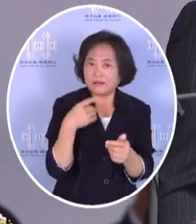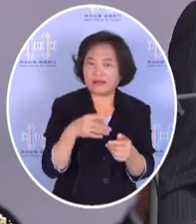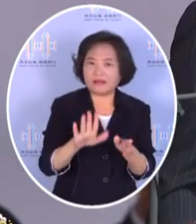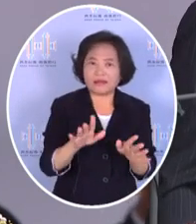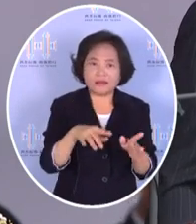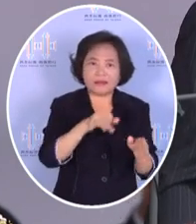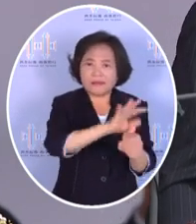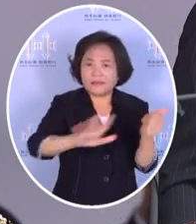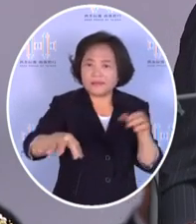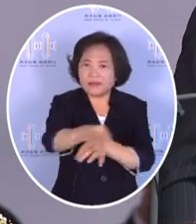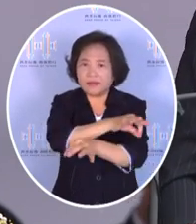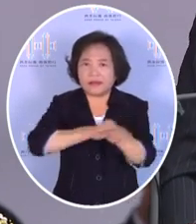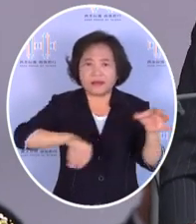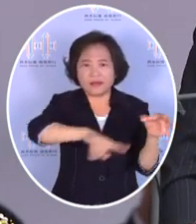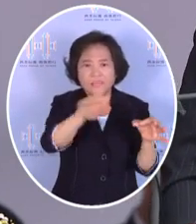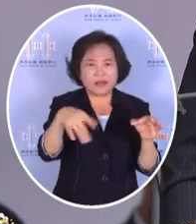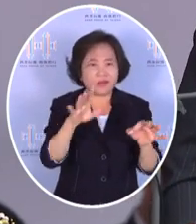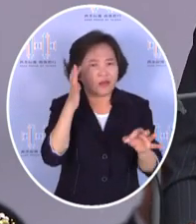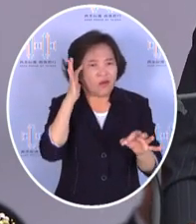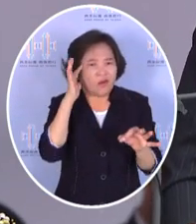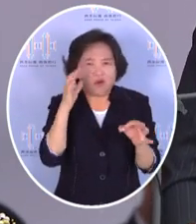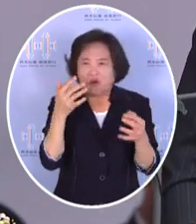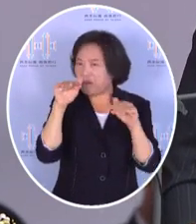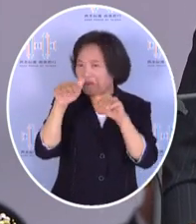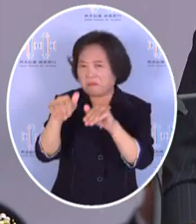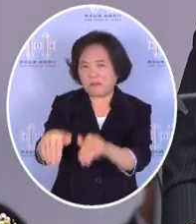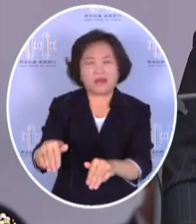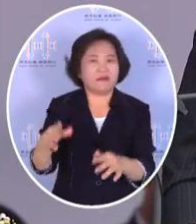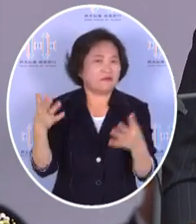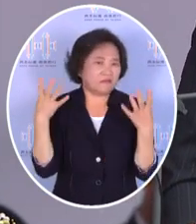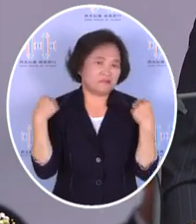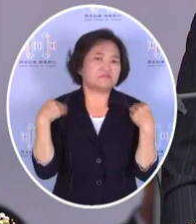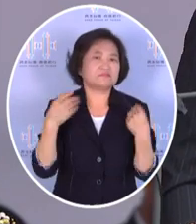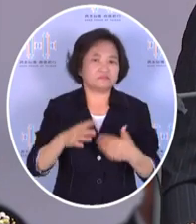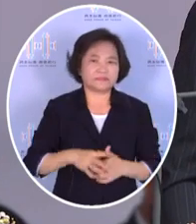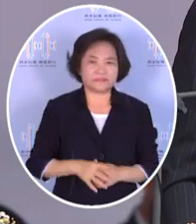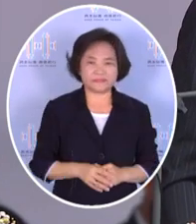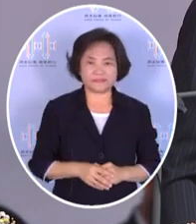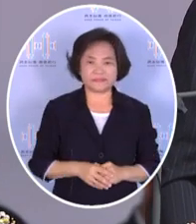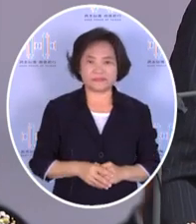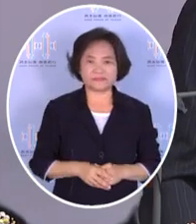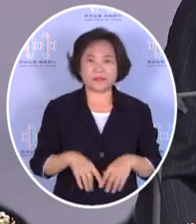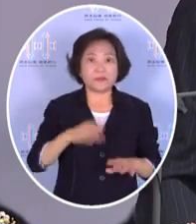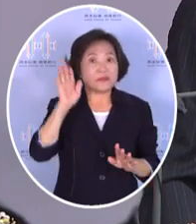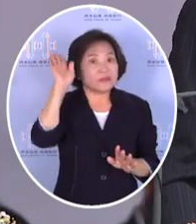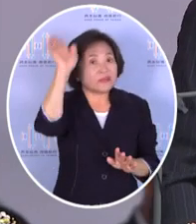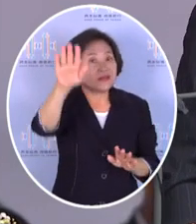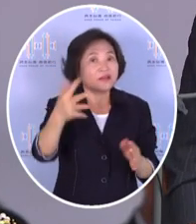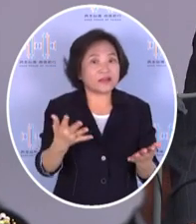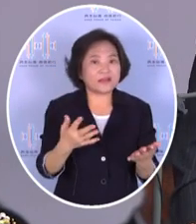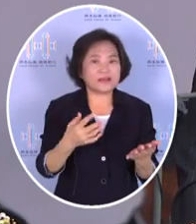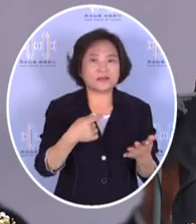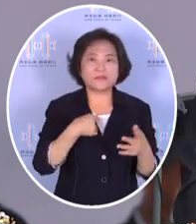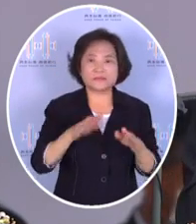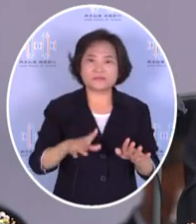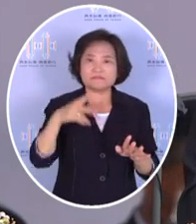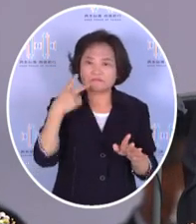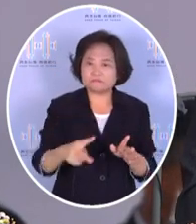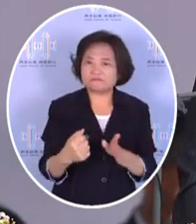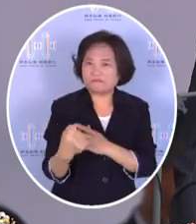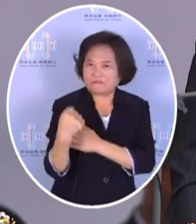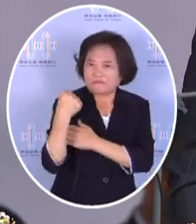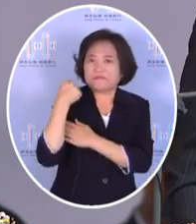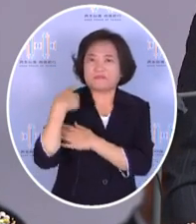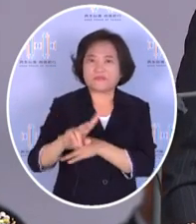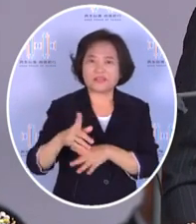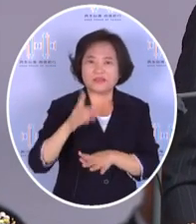济社会层面的复杂的挑战仍然是很严峻。展望未来，我们还有更艰巨的